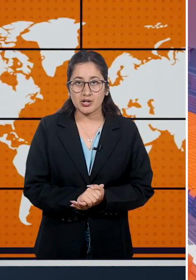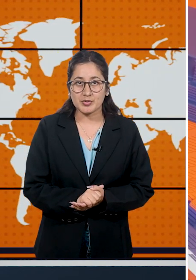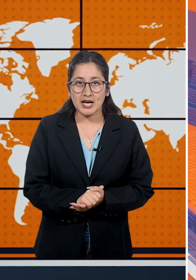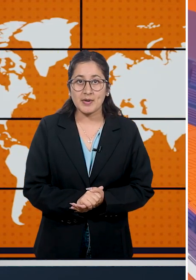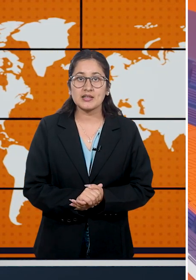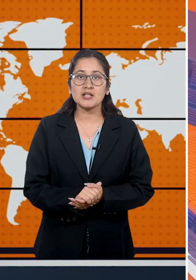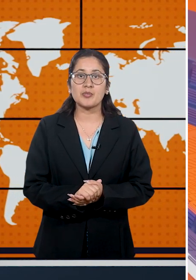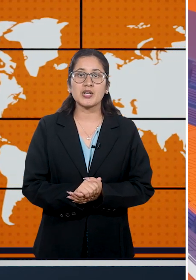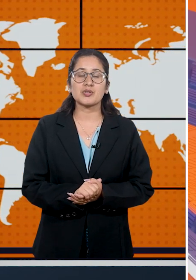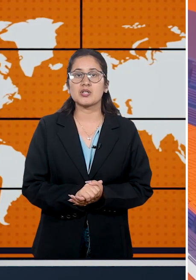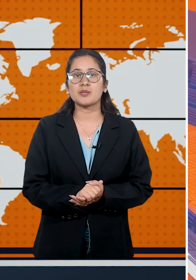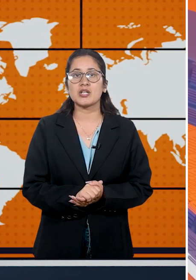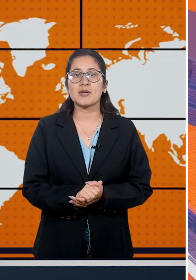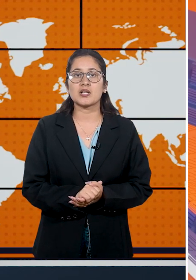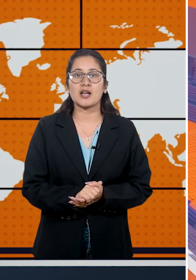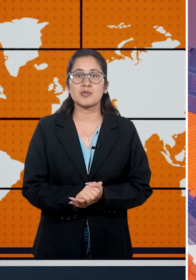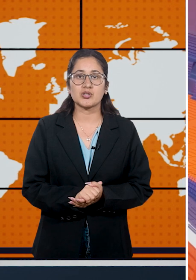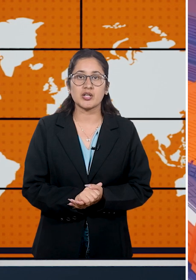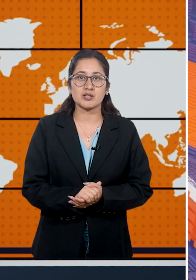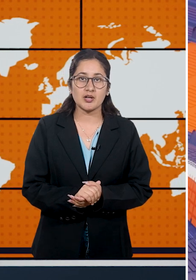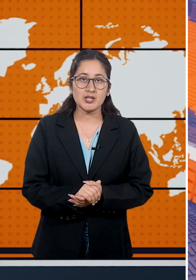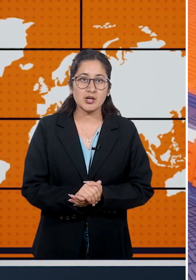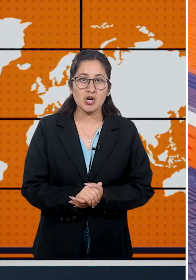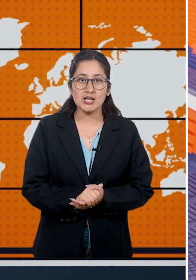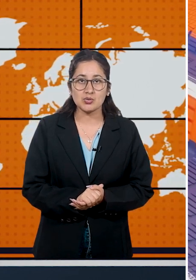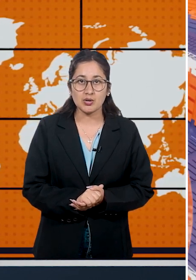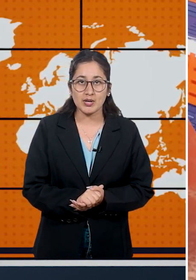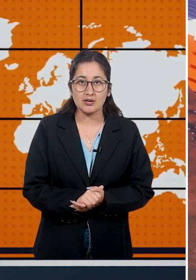कारोबार भएको बजारमा 3 कम्पनीको शेयर मूल्यमा सकारात्मक सर्किट।